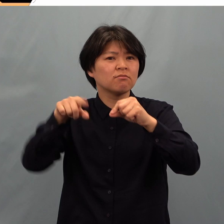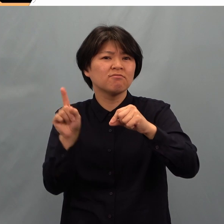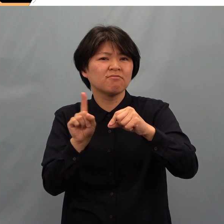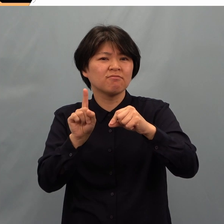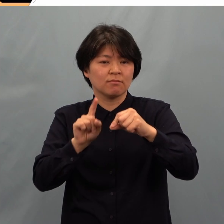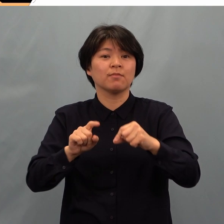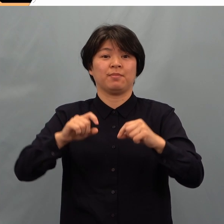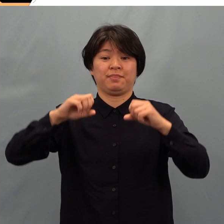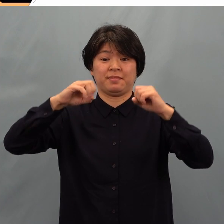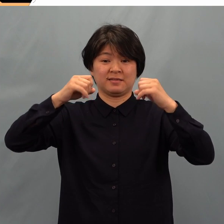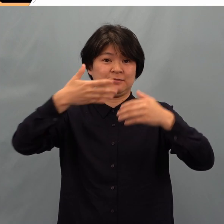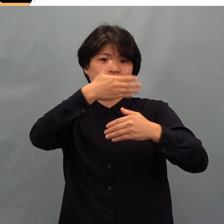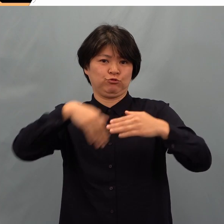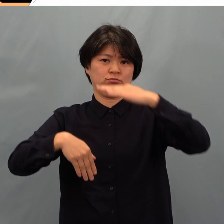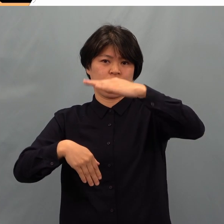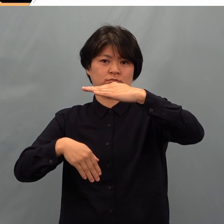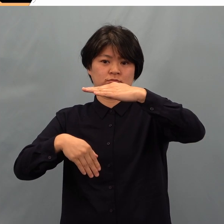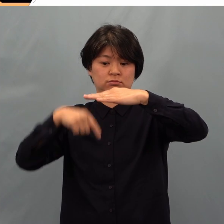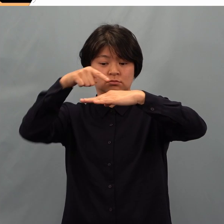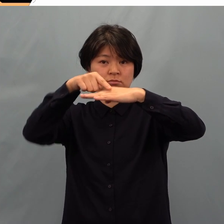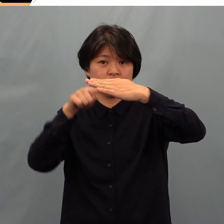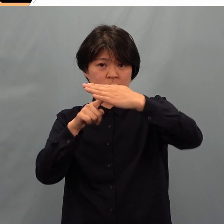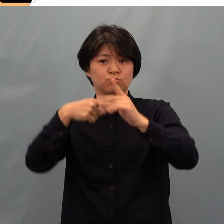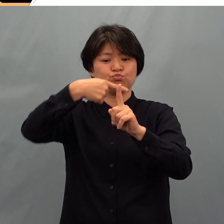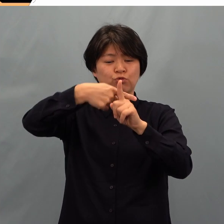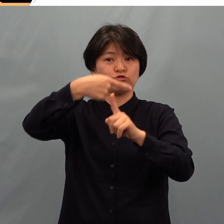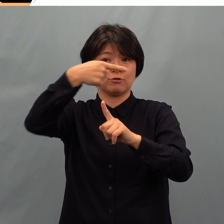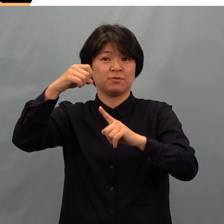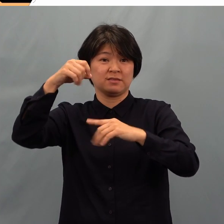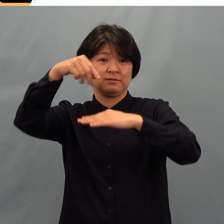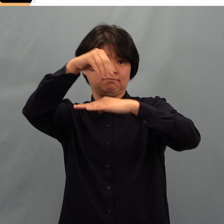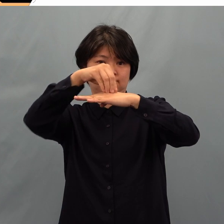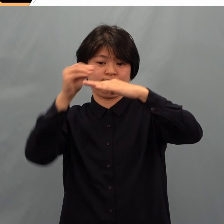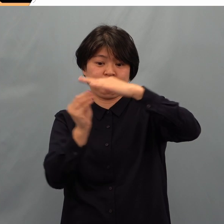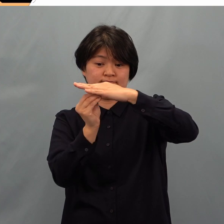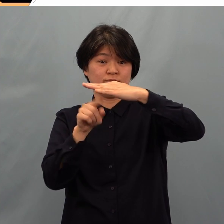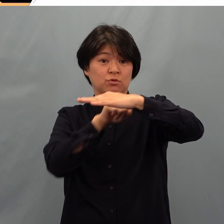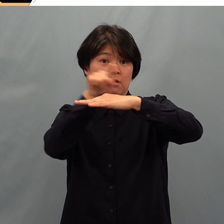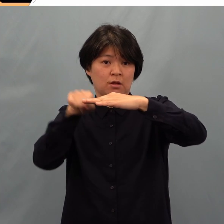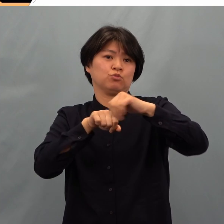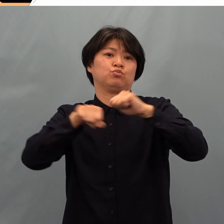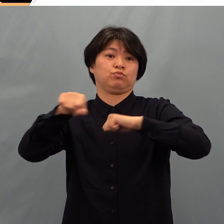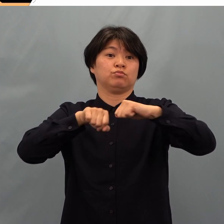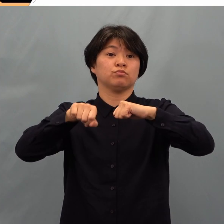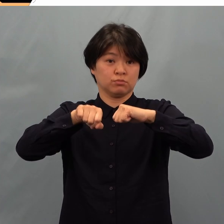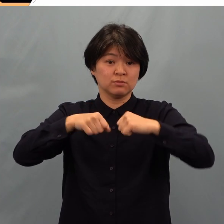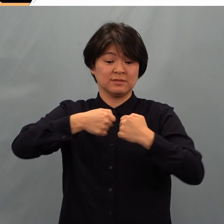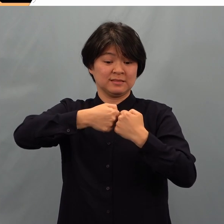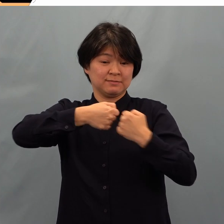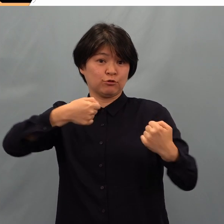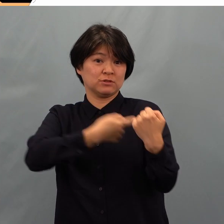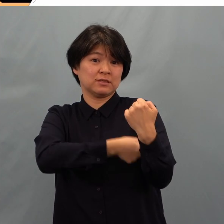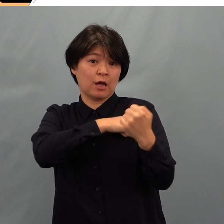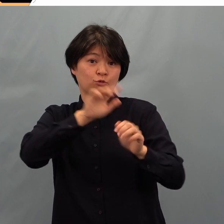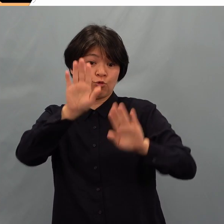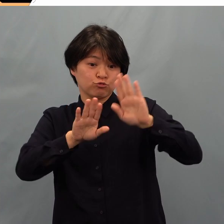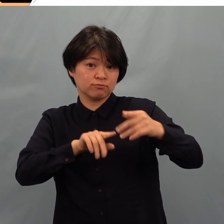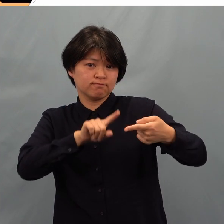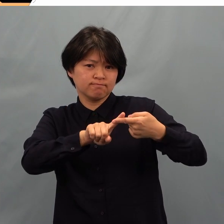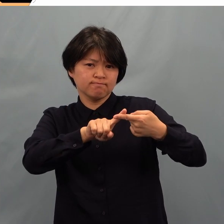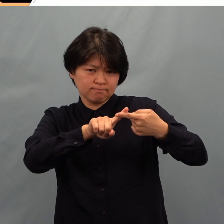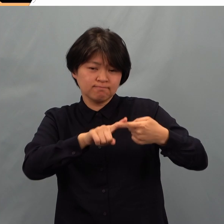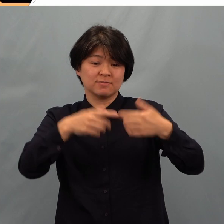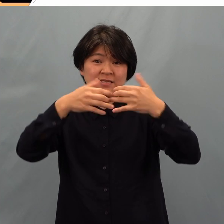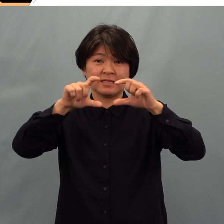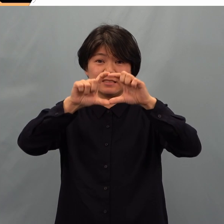のみからできていますセサの内部には電界液を挟んで上下に電極が配置されており先段